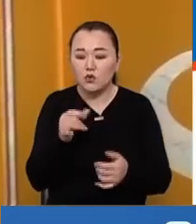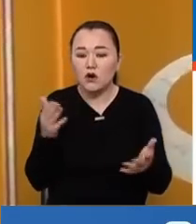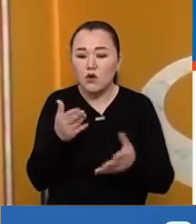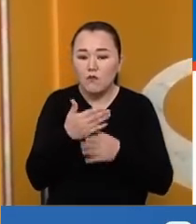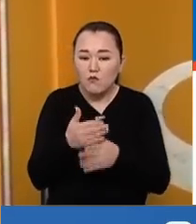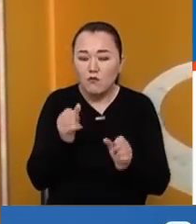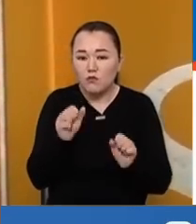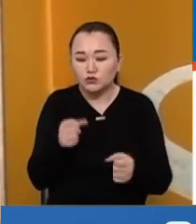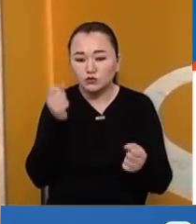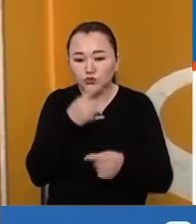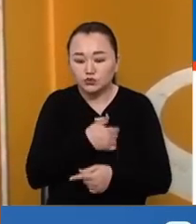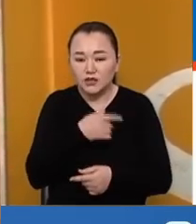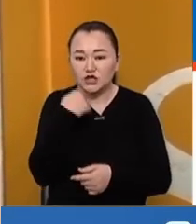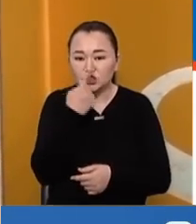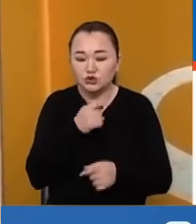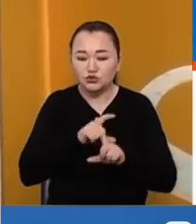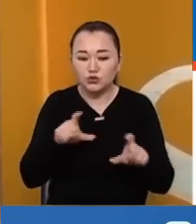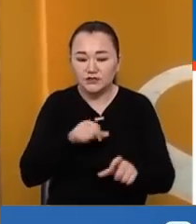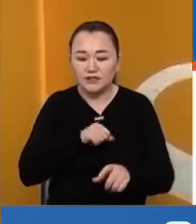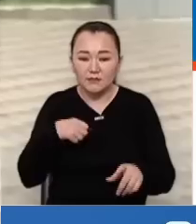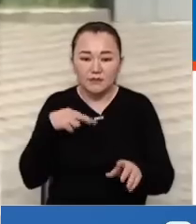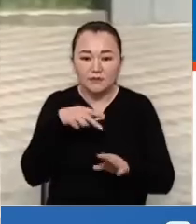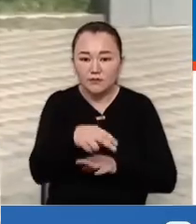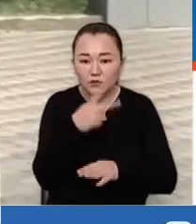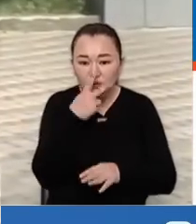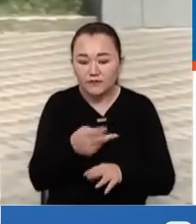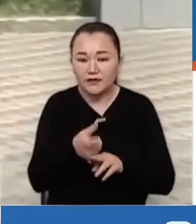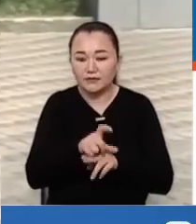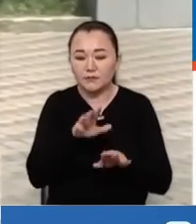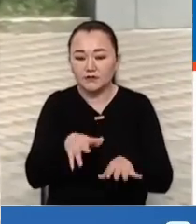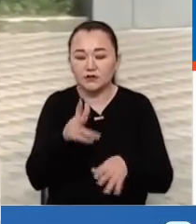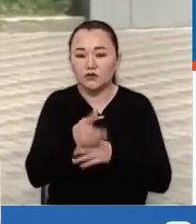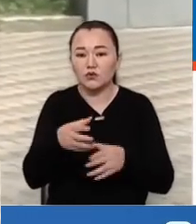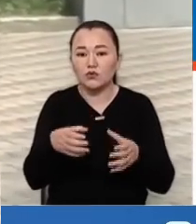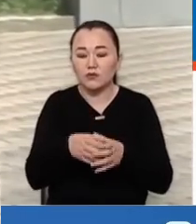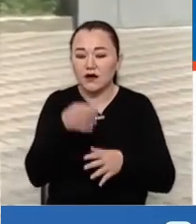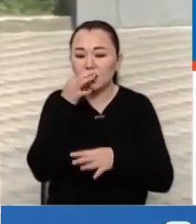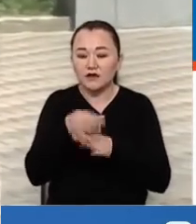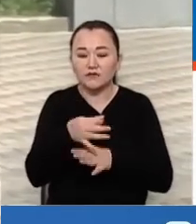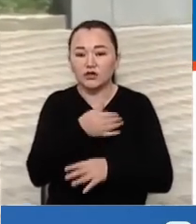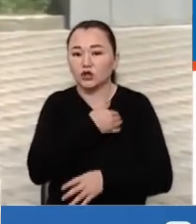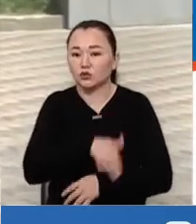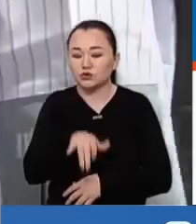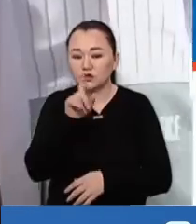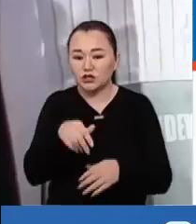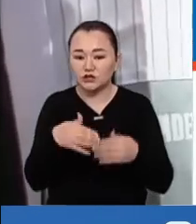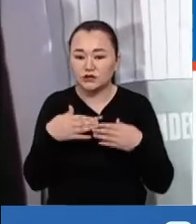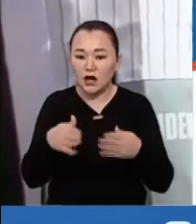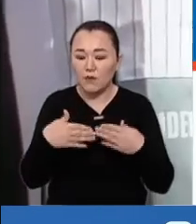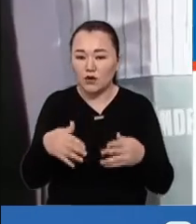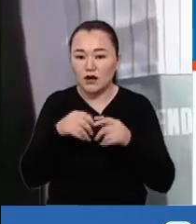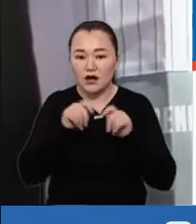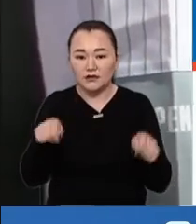көрсете алатындарын білу үшін жеке мектептің өзіне барып көрдік. Ондағылар түсірілім тобына жауап бермек түгілі қақпан ашпай